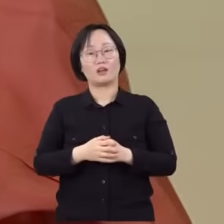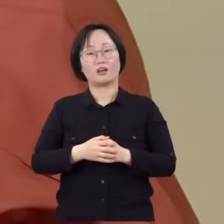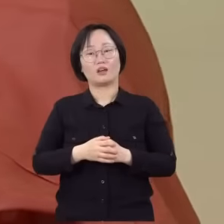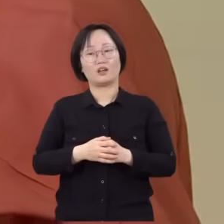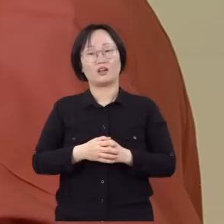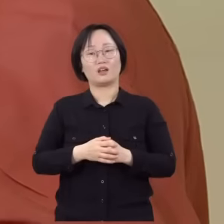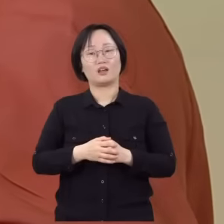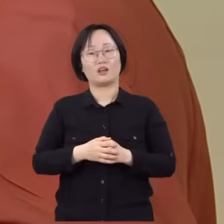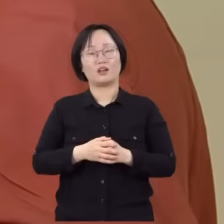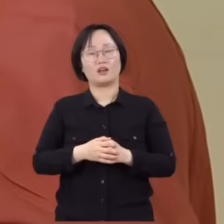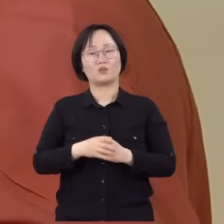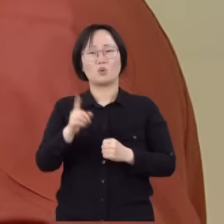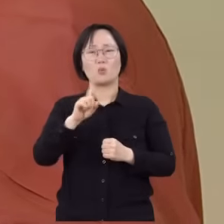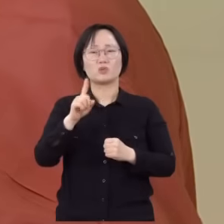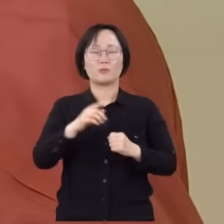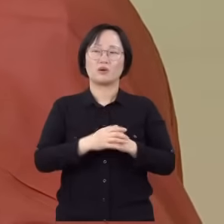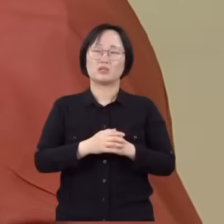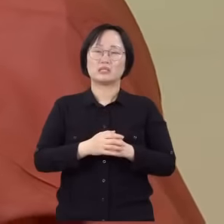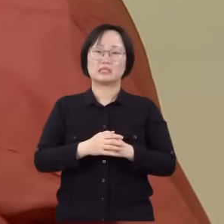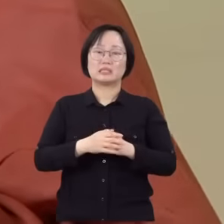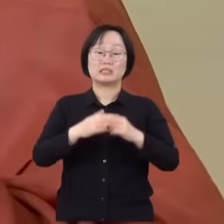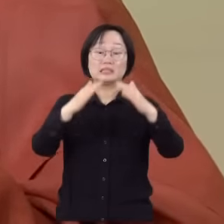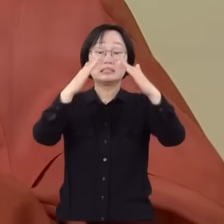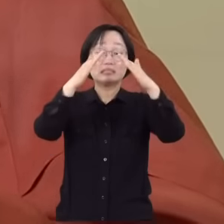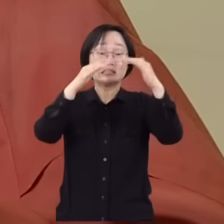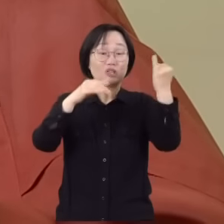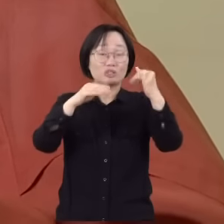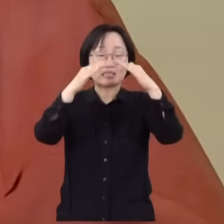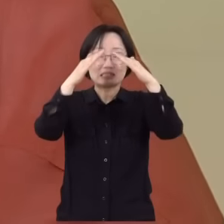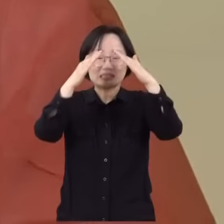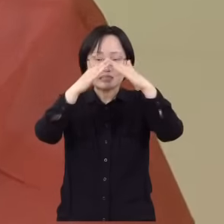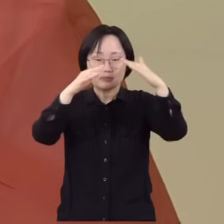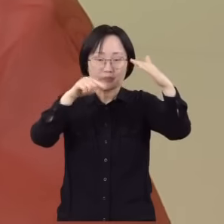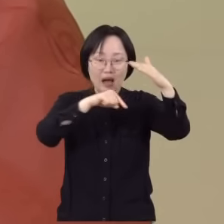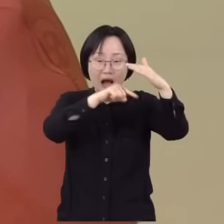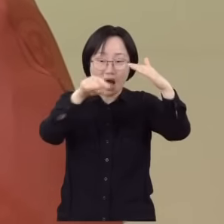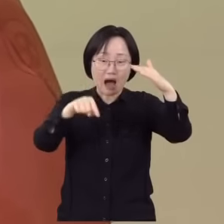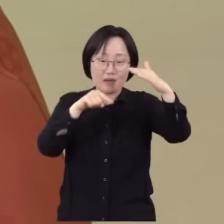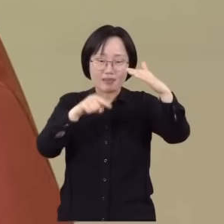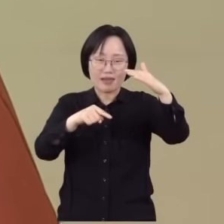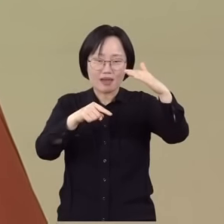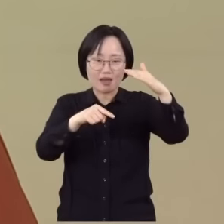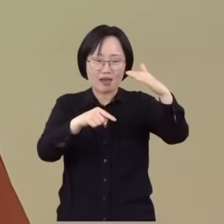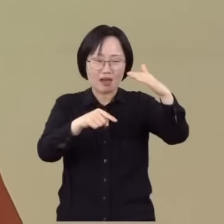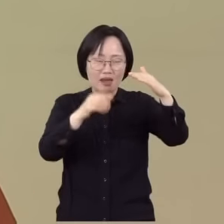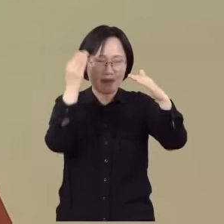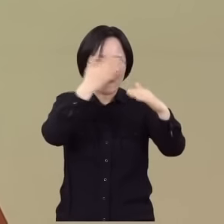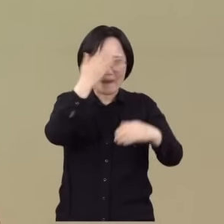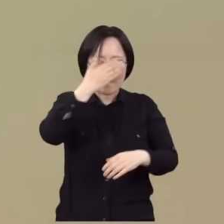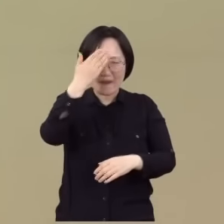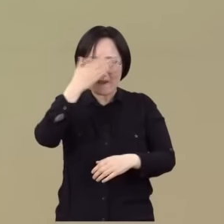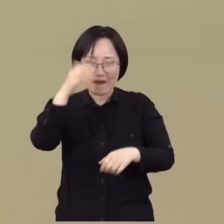집안의 구석구석 집안을 깨끗하게 청소하는 꿈을 많이 꿨 대요 그래서